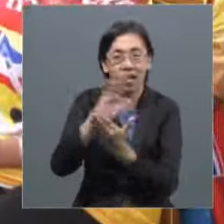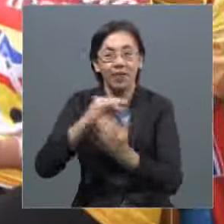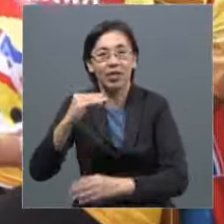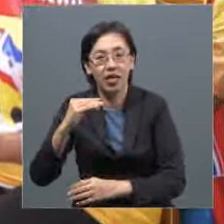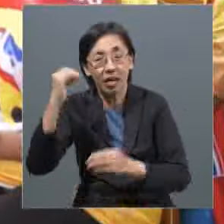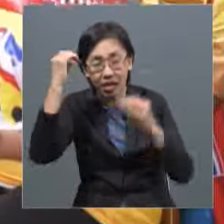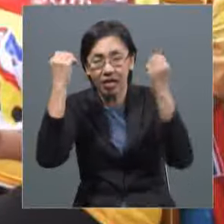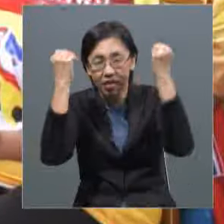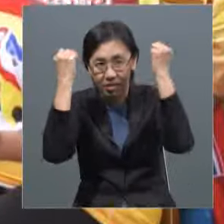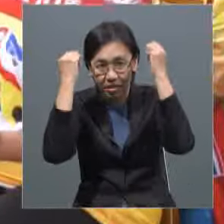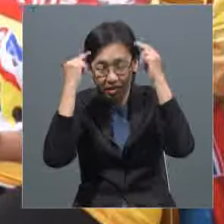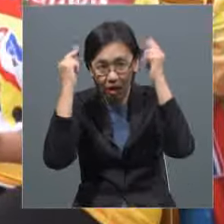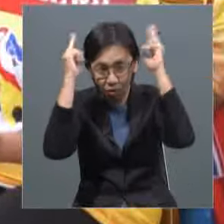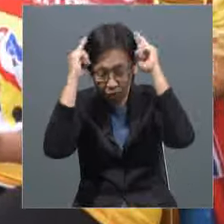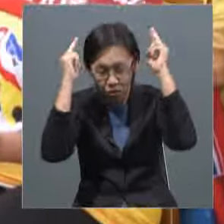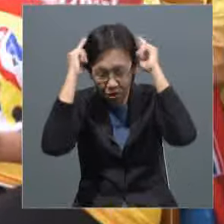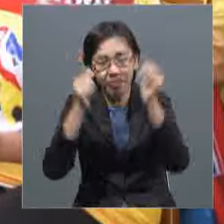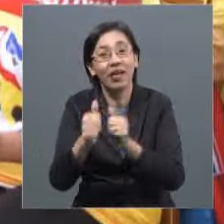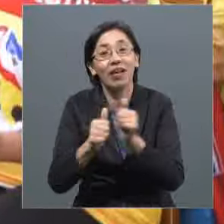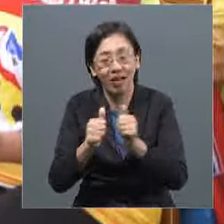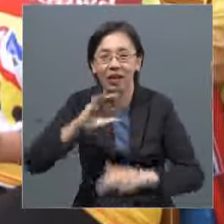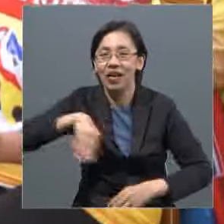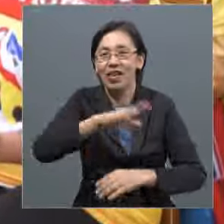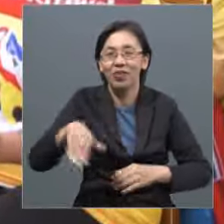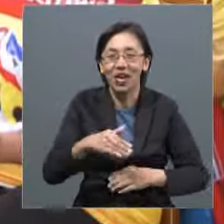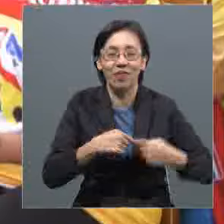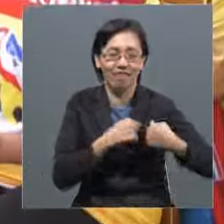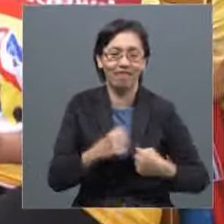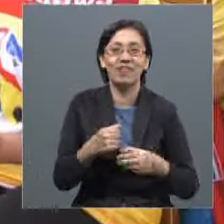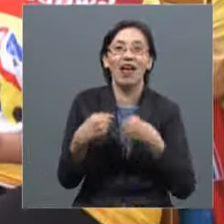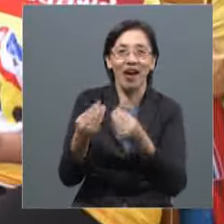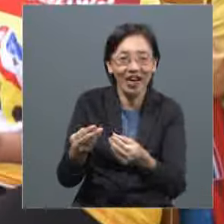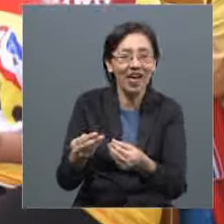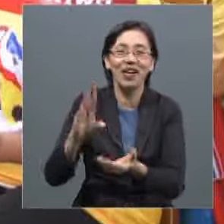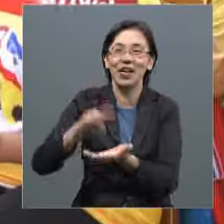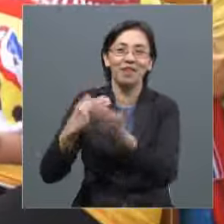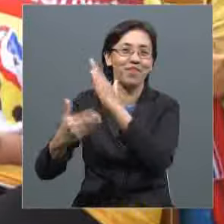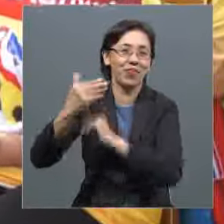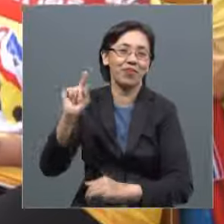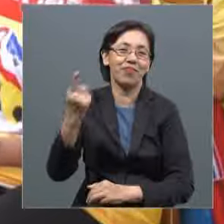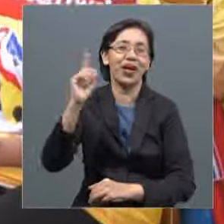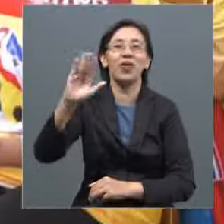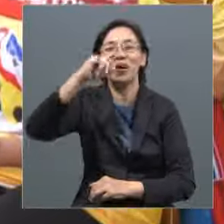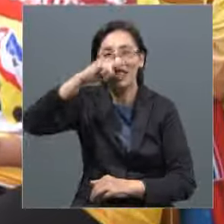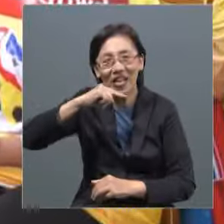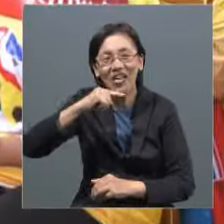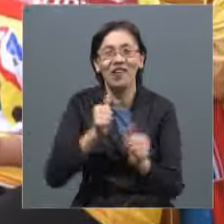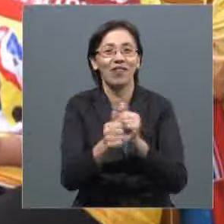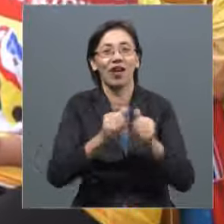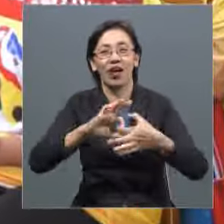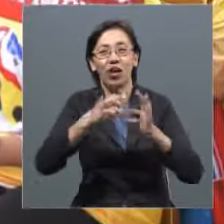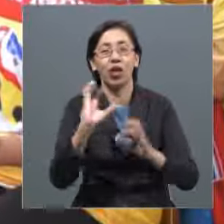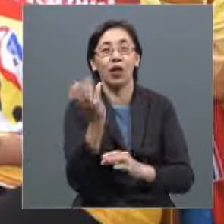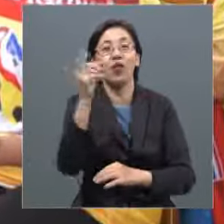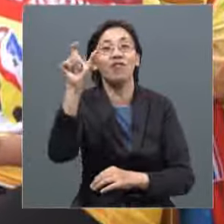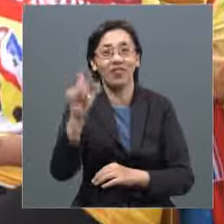ทศซาอุดิอาระเบียขอทุกคนนะครับร่วมส่งกำลังใจให้กับน้องทำประวัติศาสตร์ให้กับประเทศไทยในการแข่งขันโอลิมปิกปารีสเกม